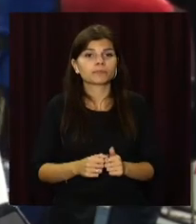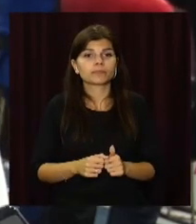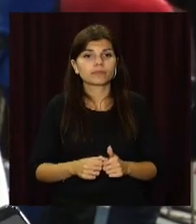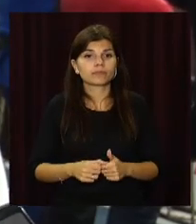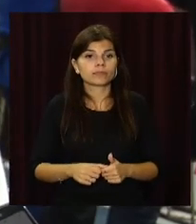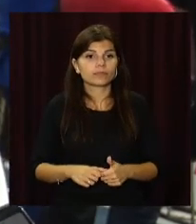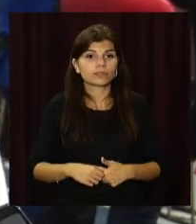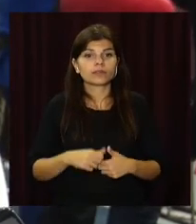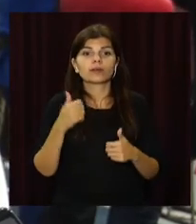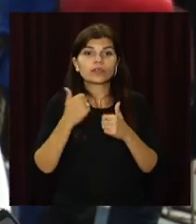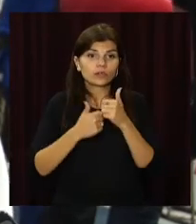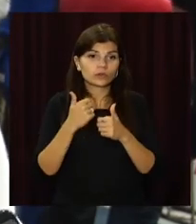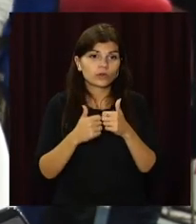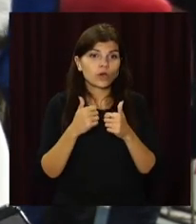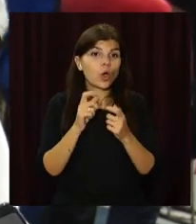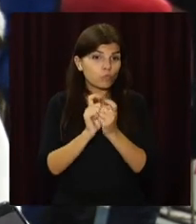Турниром, то есть борьбой своей,